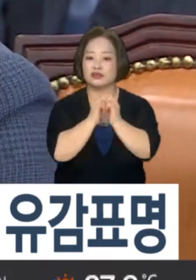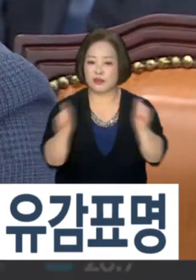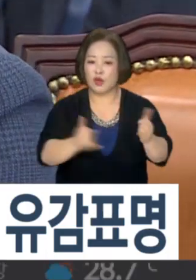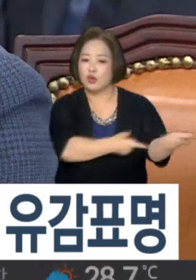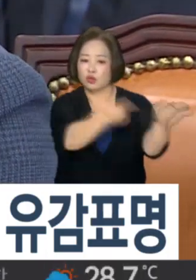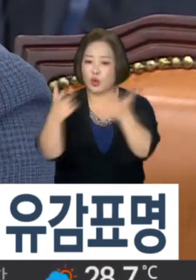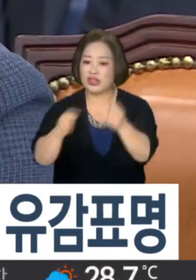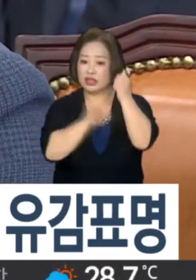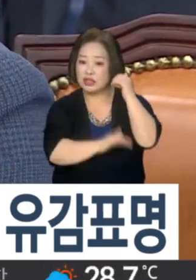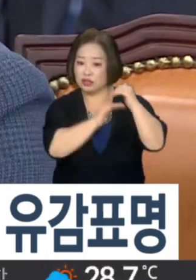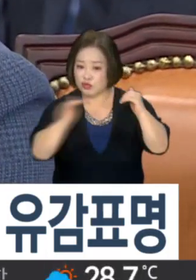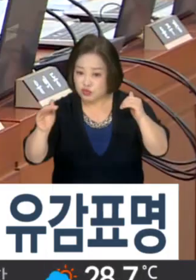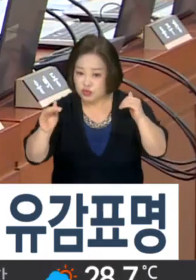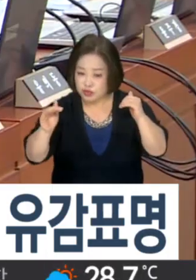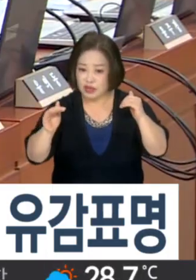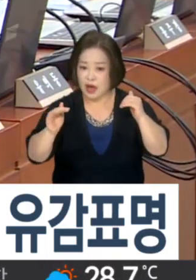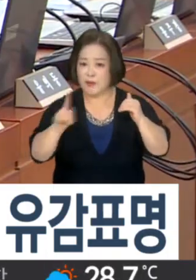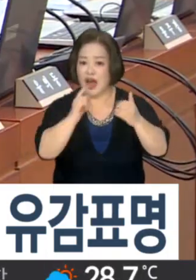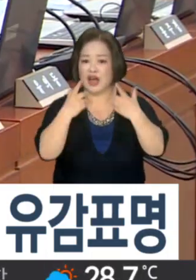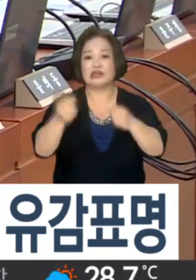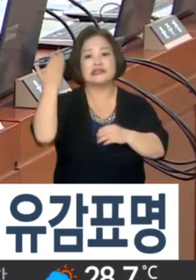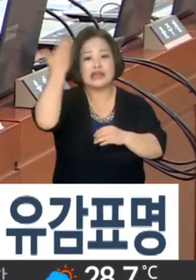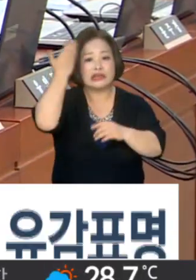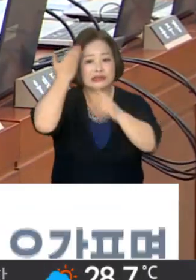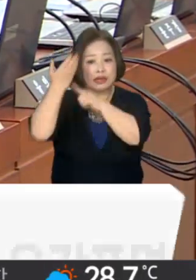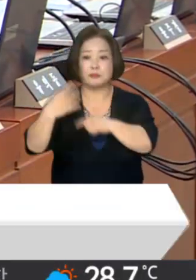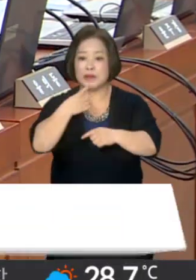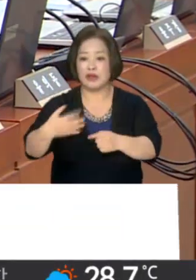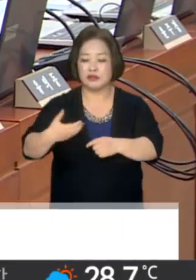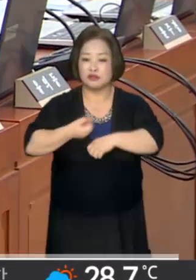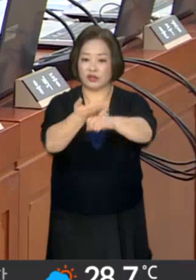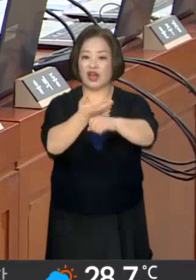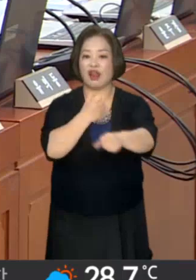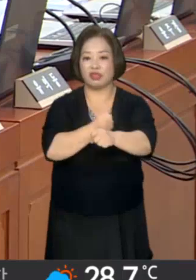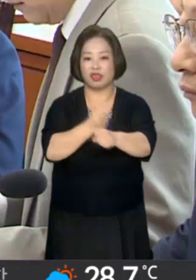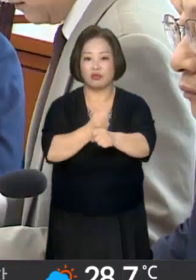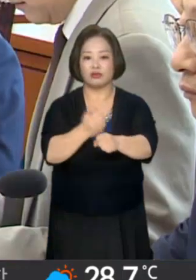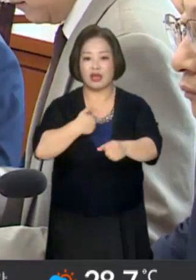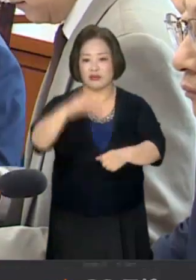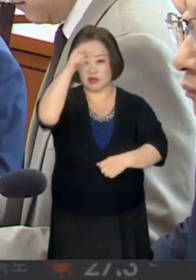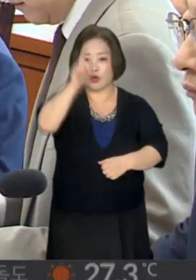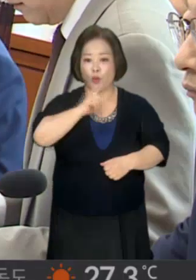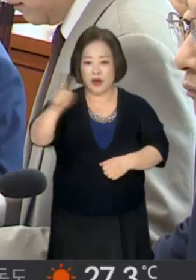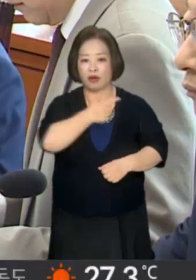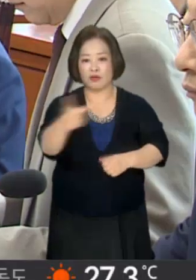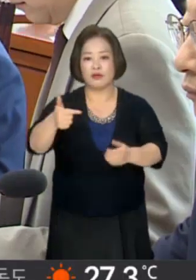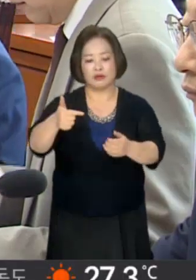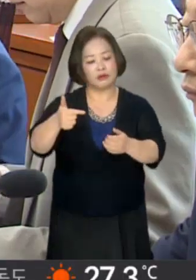같은 기준이 적용되어야 한다는 지극히 상식적인 이야기를 한 것이라며 유감을 표했습니다.